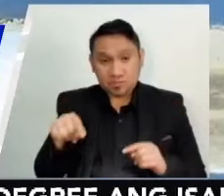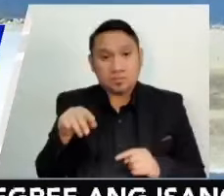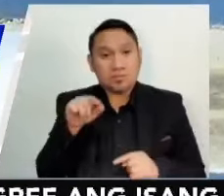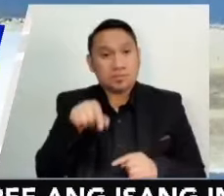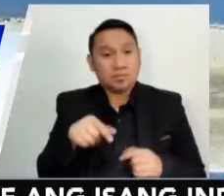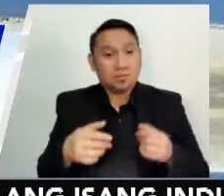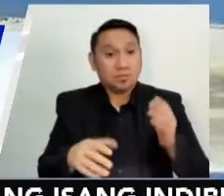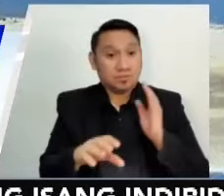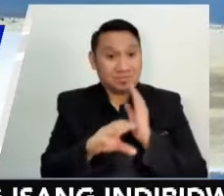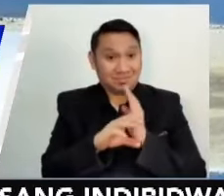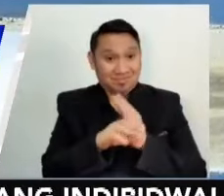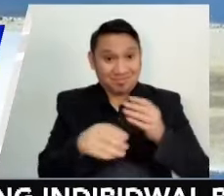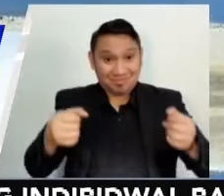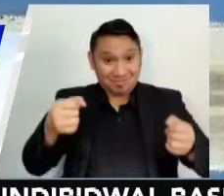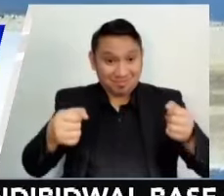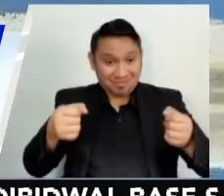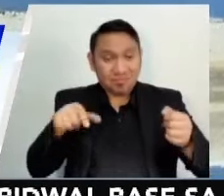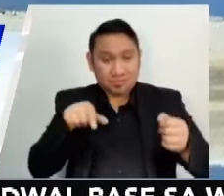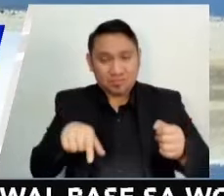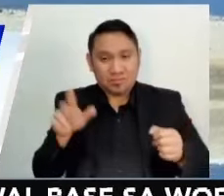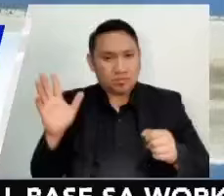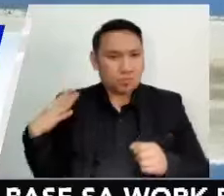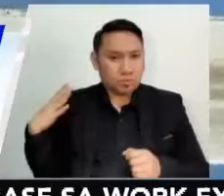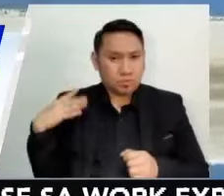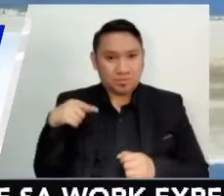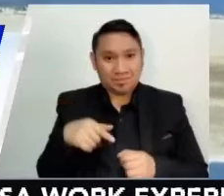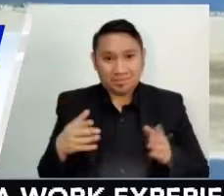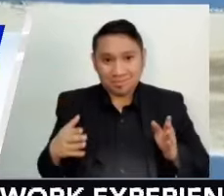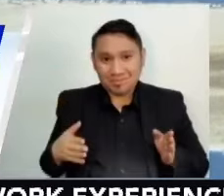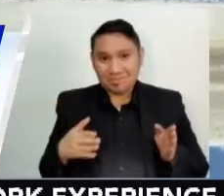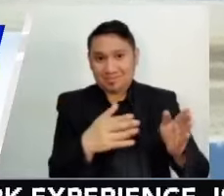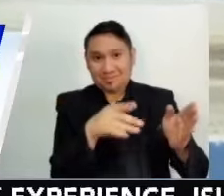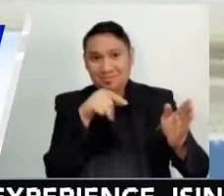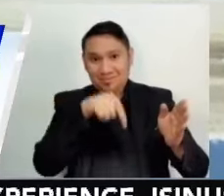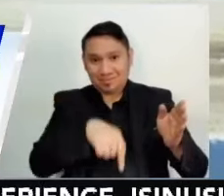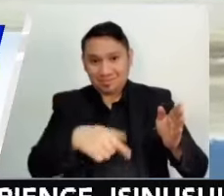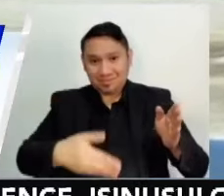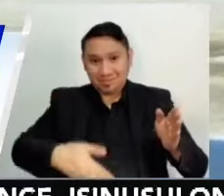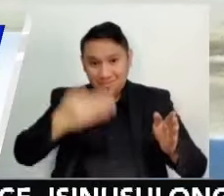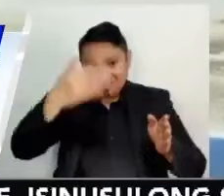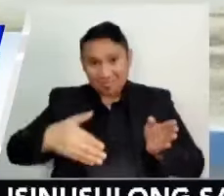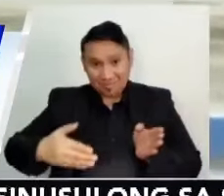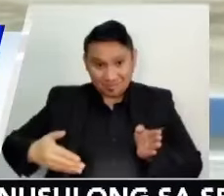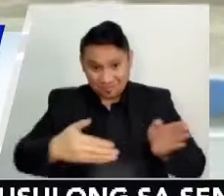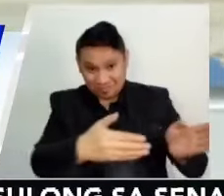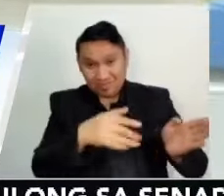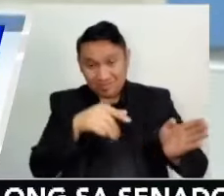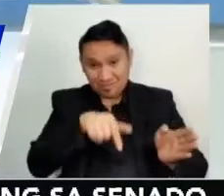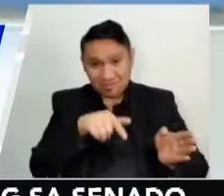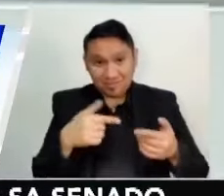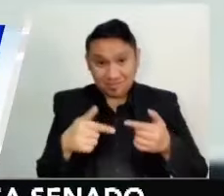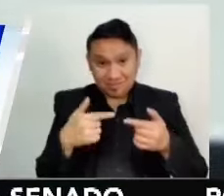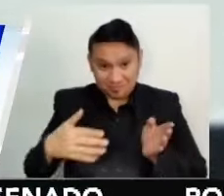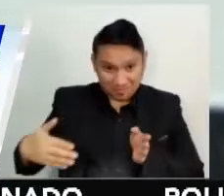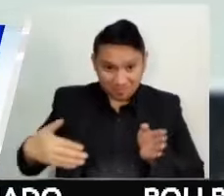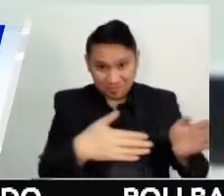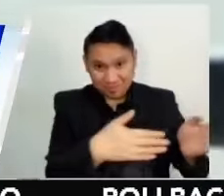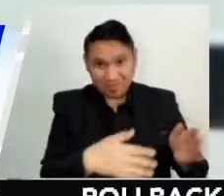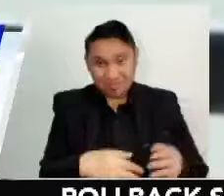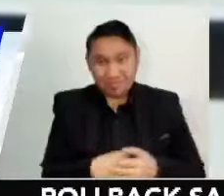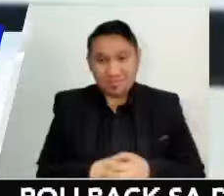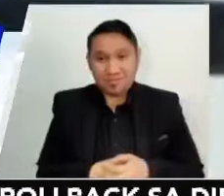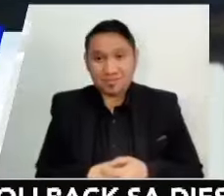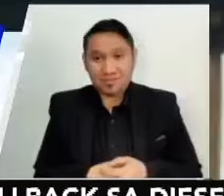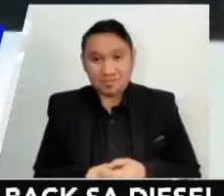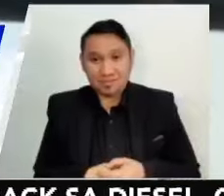si Guo. At itong kalsada dito sa harapan mismo nitong PNP Custodial Center kung nasaan itong facility na